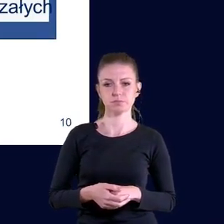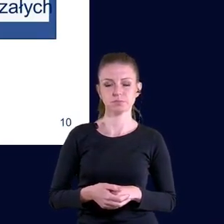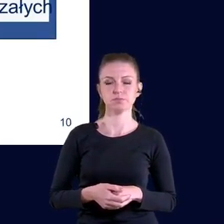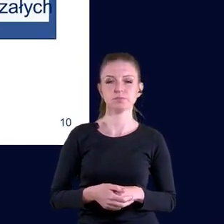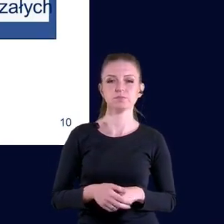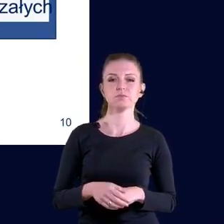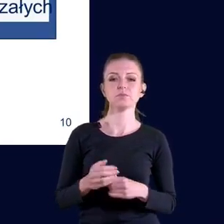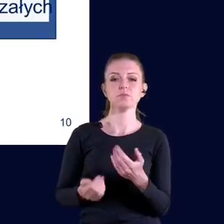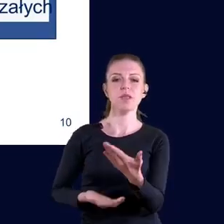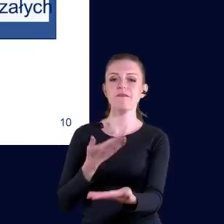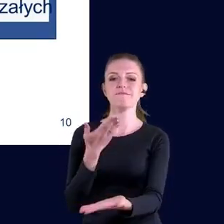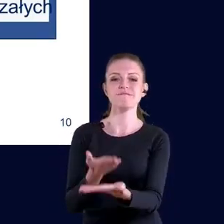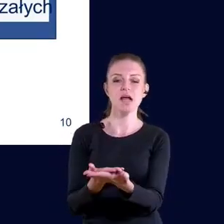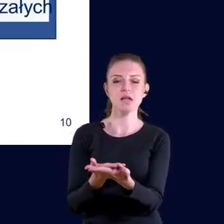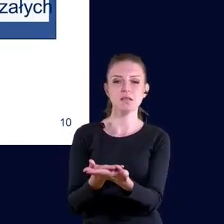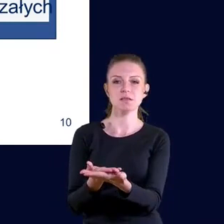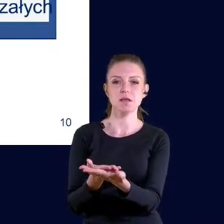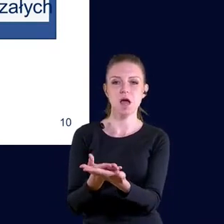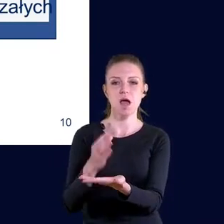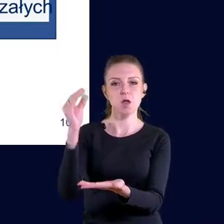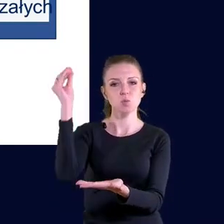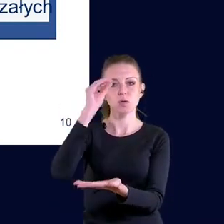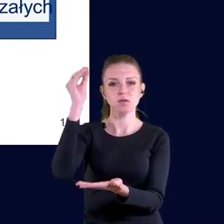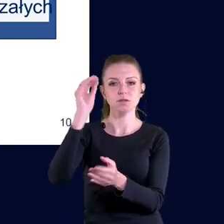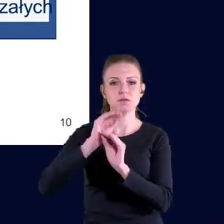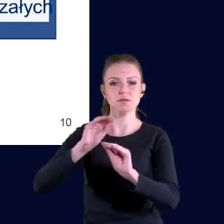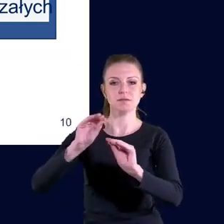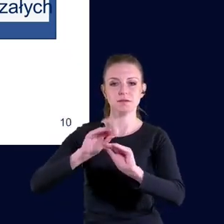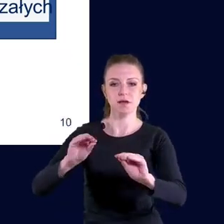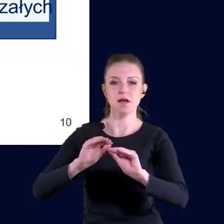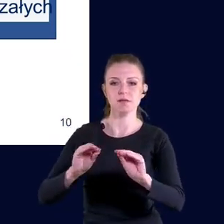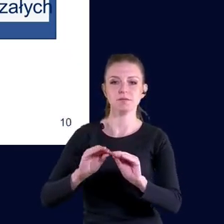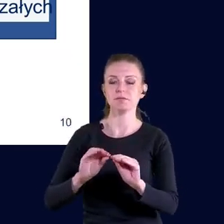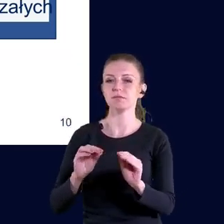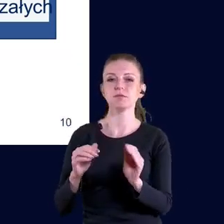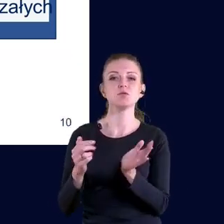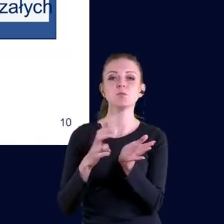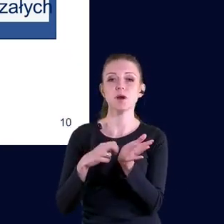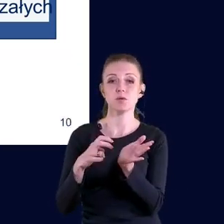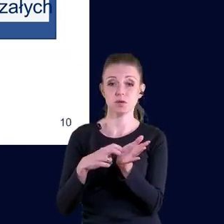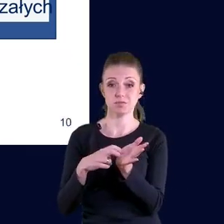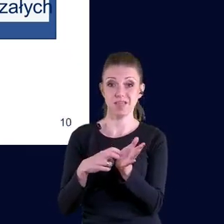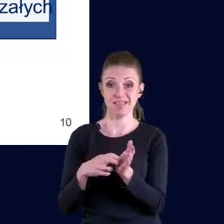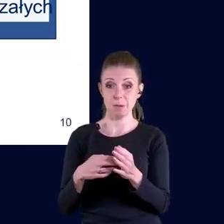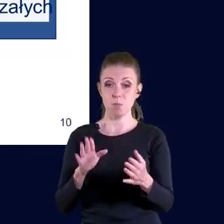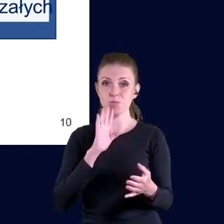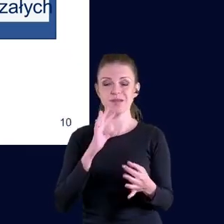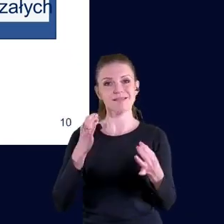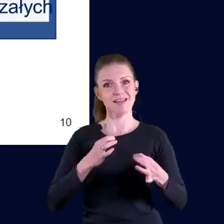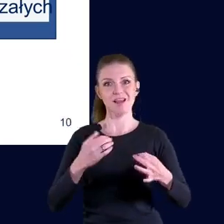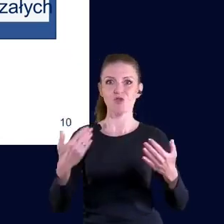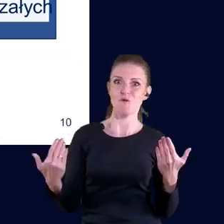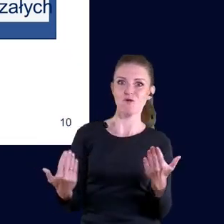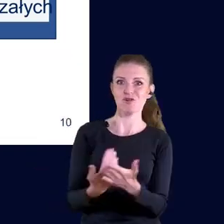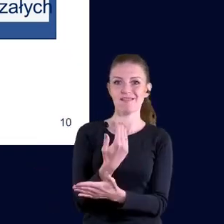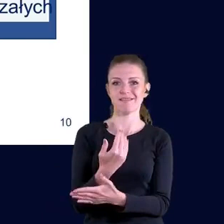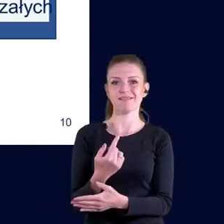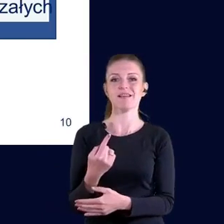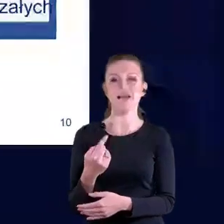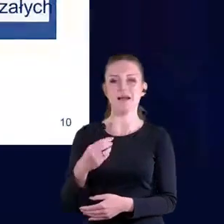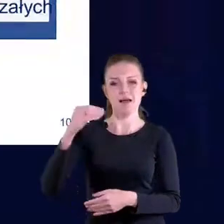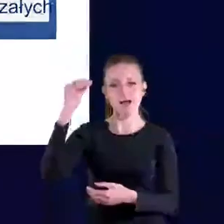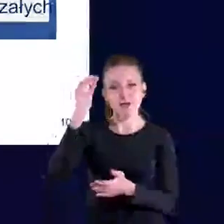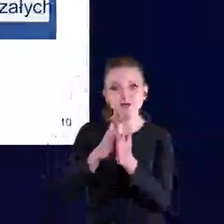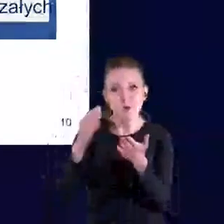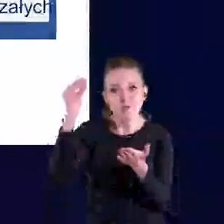edukacyjną Wydaje się że jest brak podręczników nowoczesnych dostępnych w języku